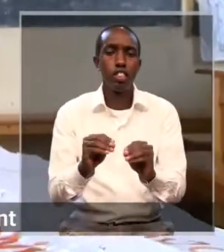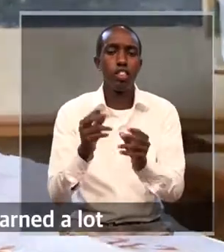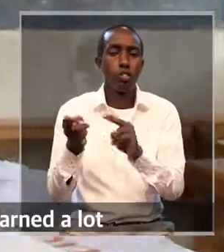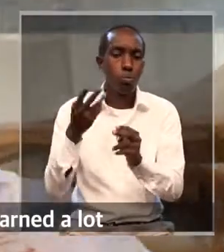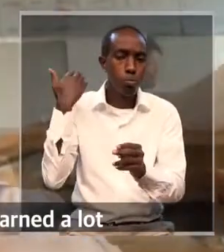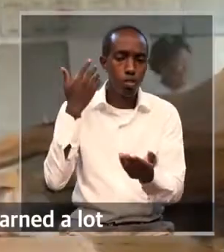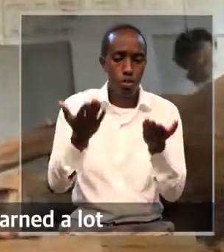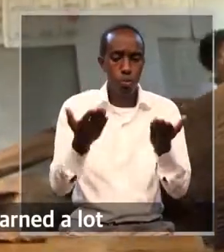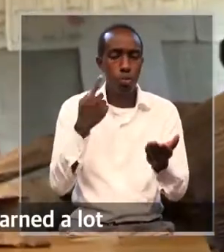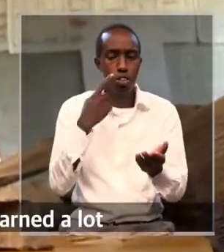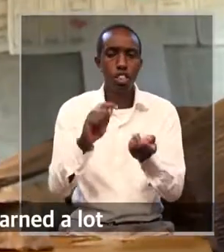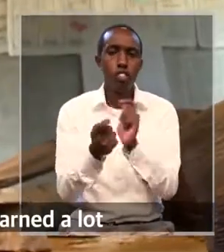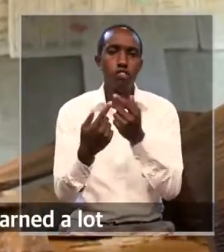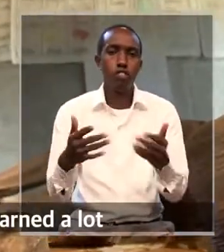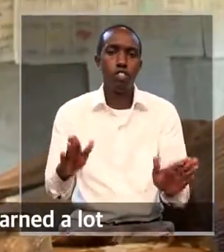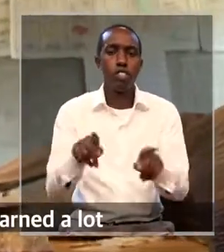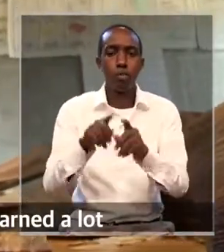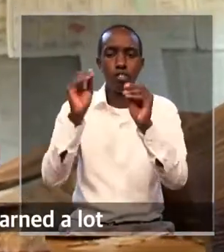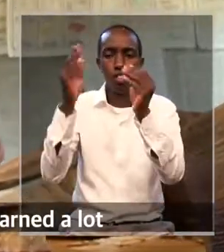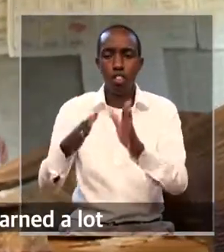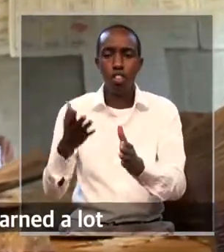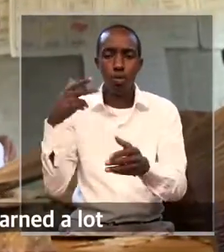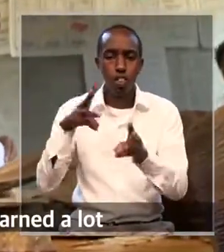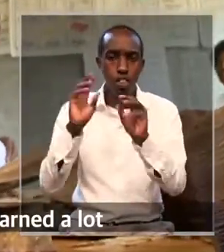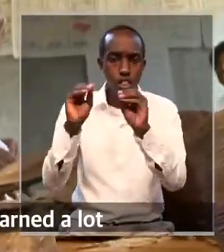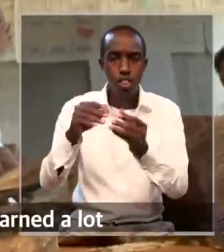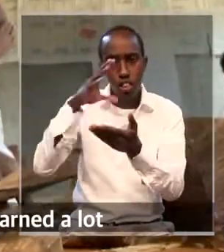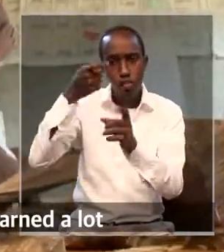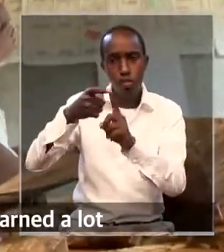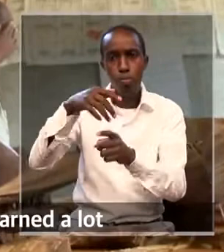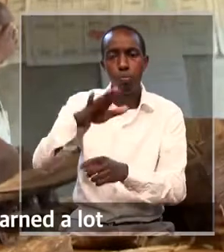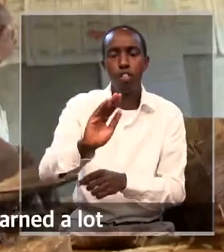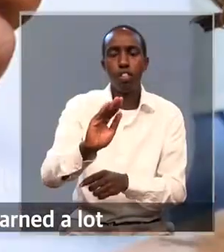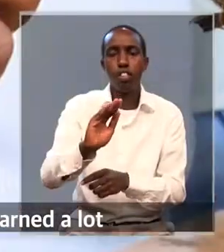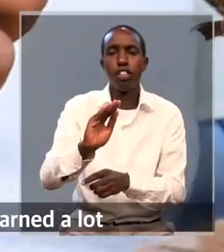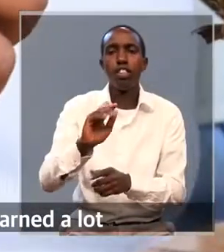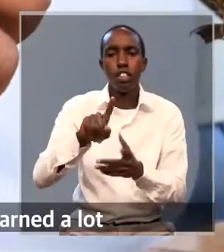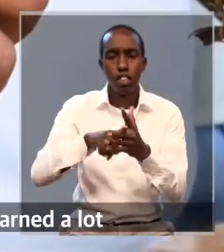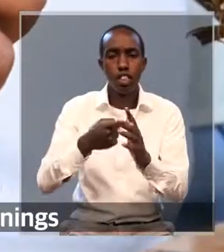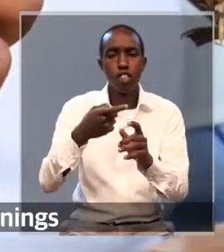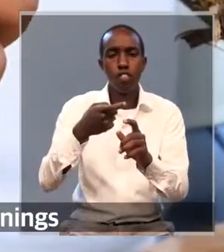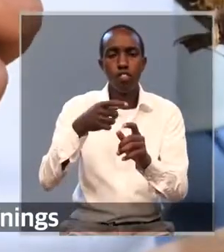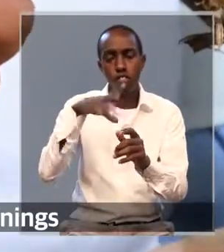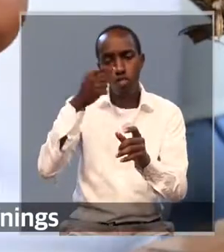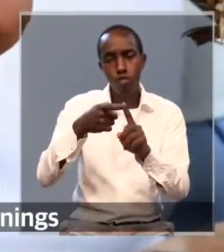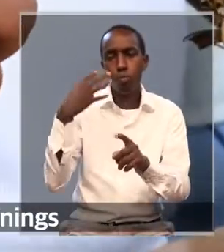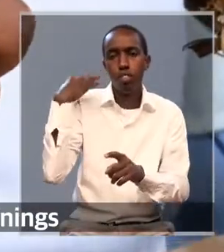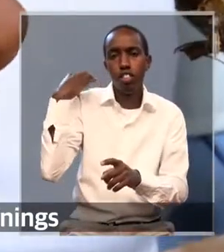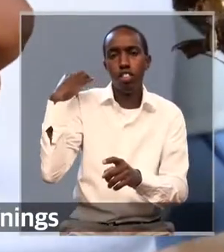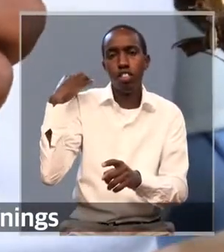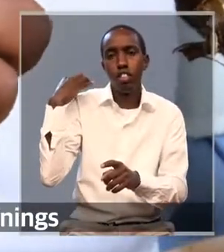yari isanzweho uburyo n'abarimu bari basanzwe bigisha babigiraho byinshi nabo bakura mu bakorera bushake ba